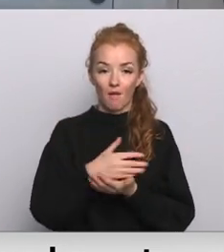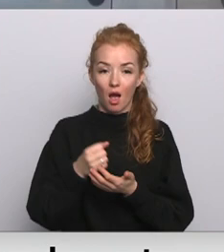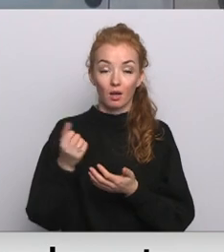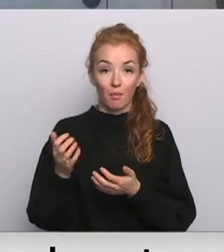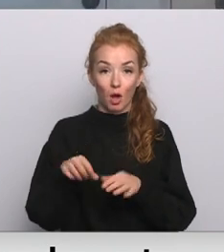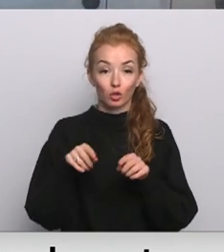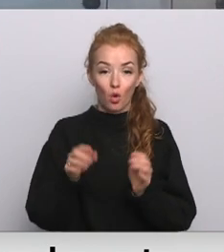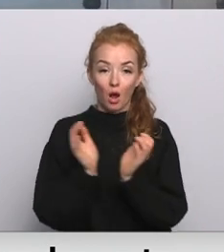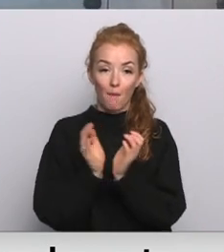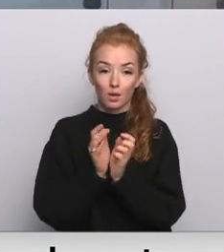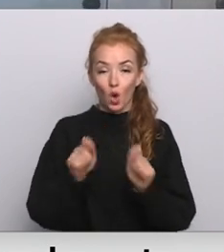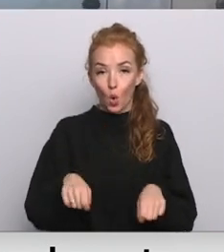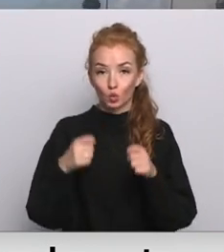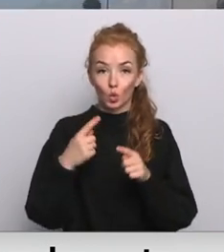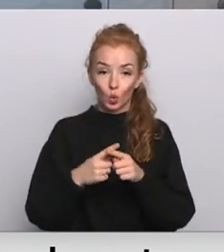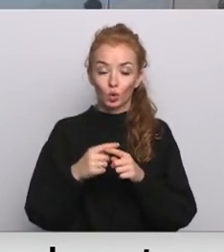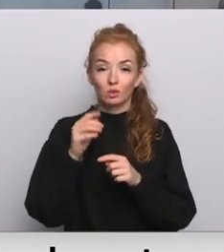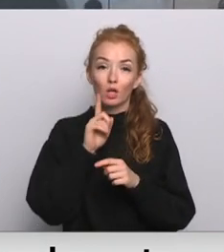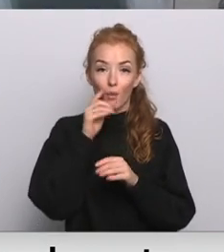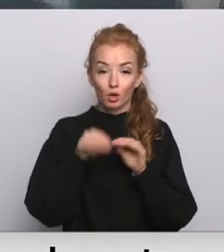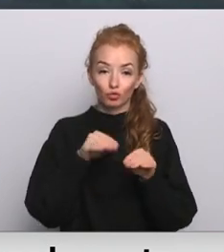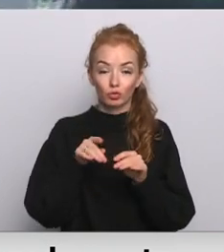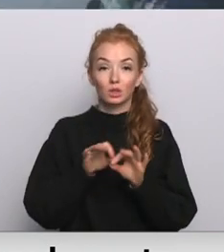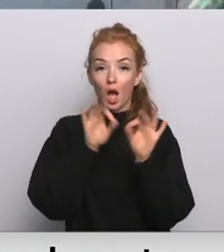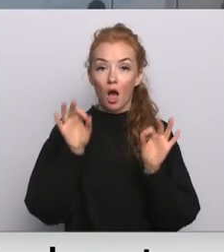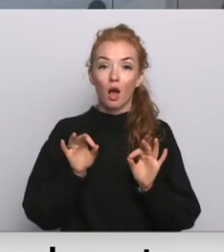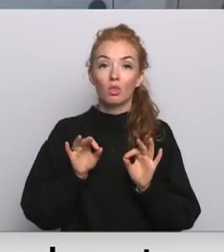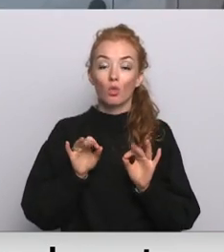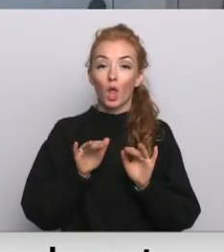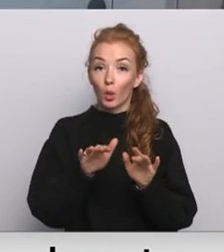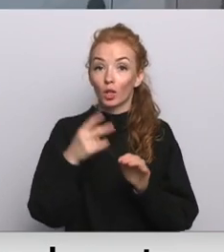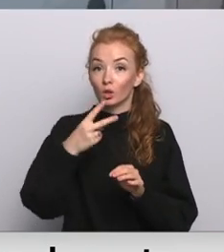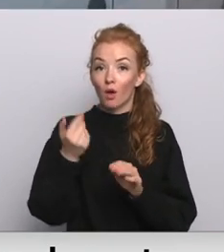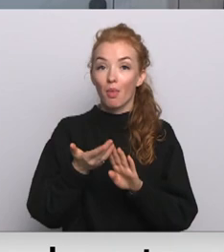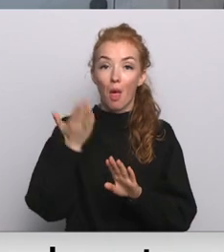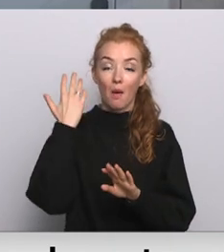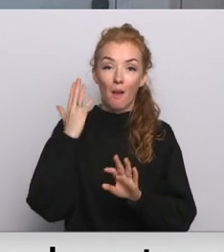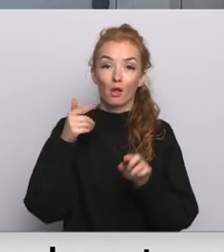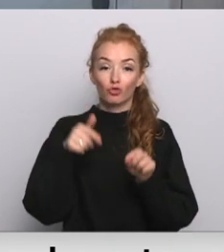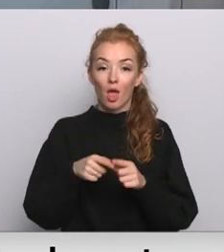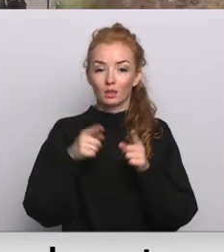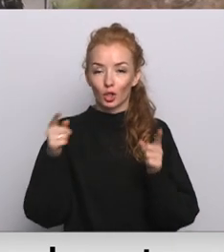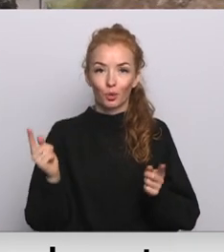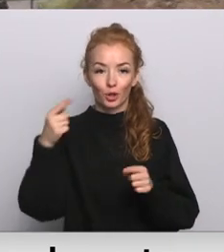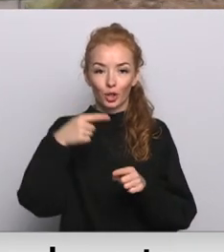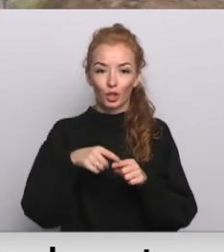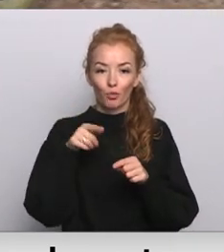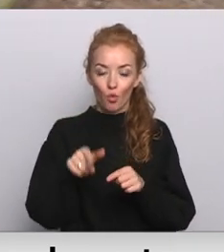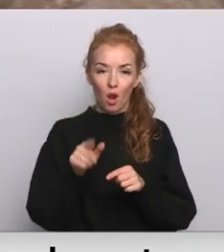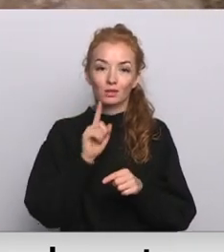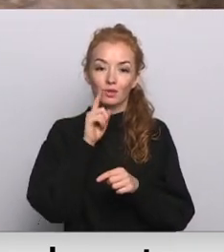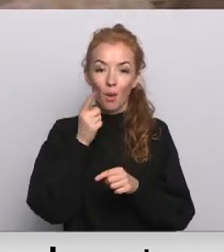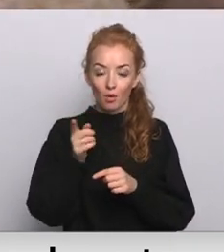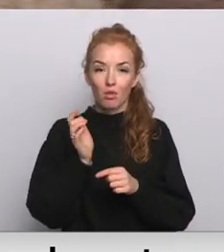kāpostu audzēšanu un skābēšanu saimniece sākus nodarboties pirms 22 gadiem, bet šajā sezonā pirmoreiz kāpostnīcas